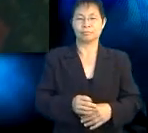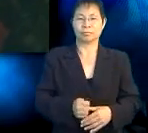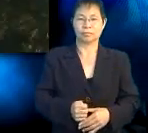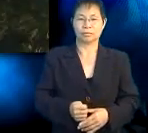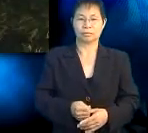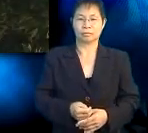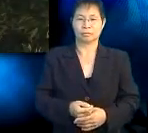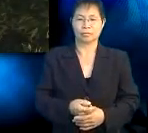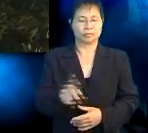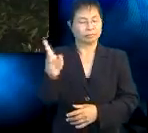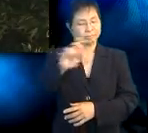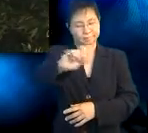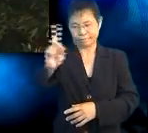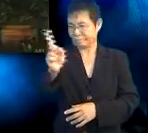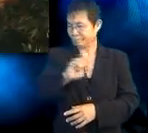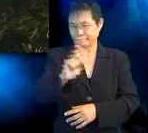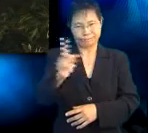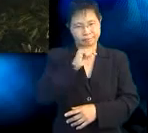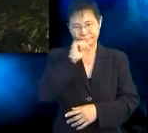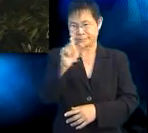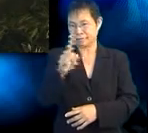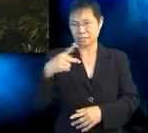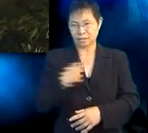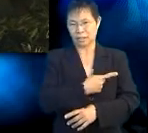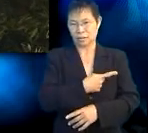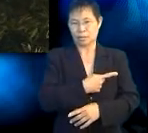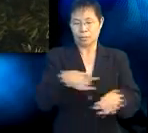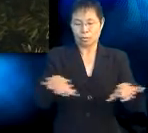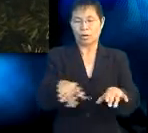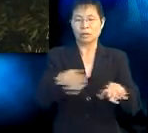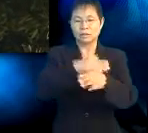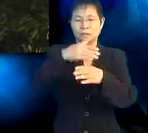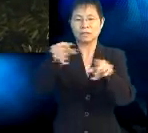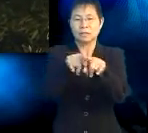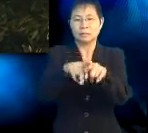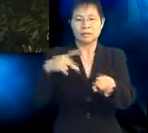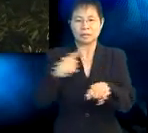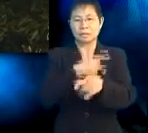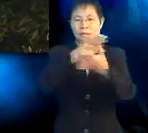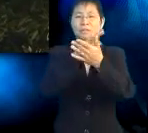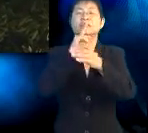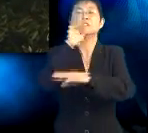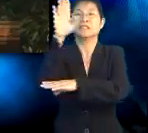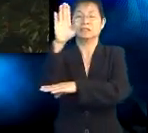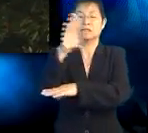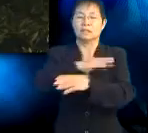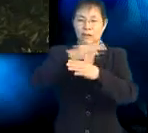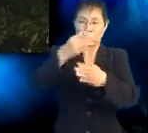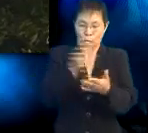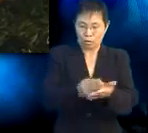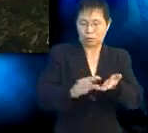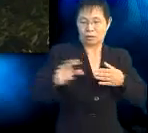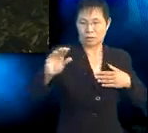Ah, tidak. Kita buat seperti mana yang telah kita janjikan. Sebaik saja aku berikan kau